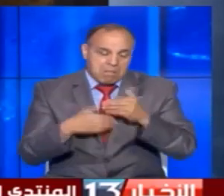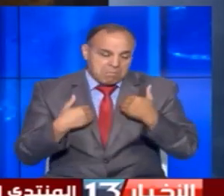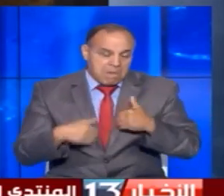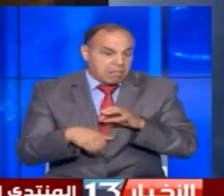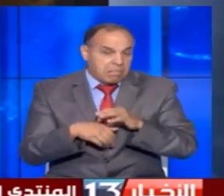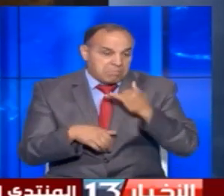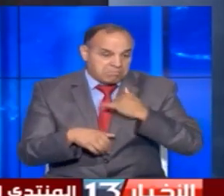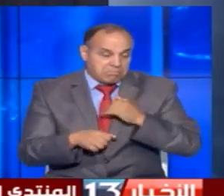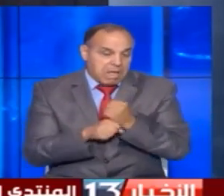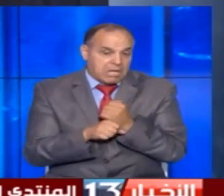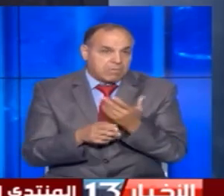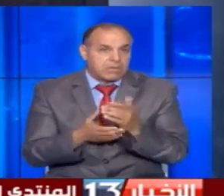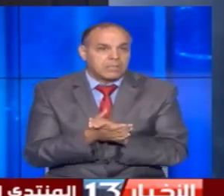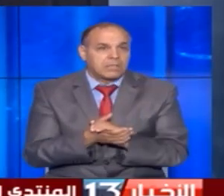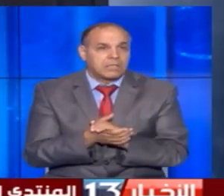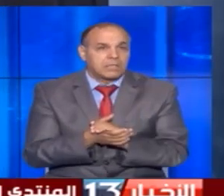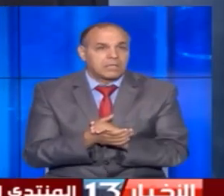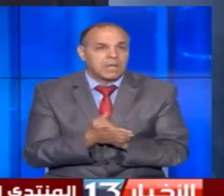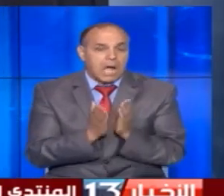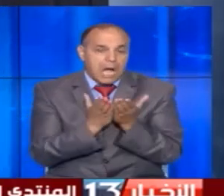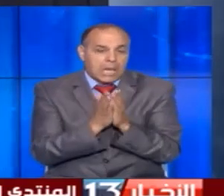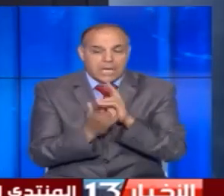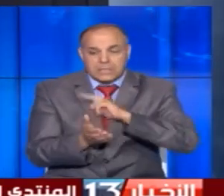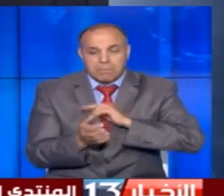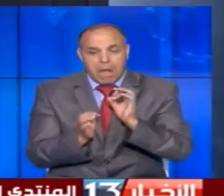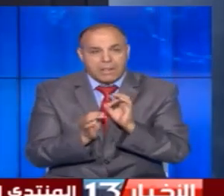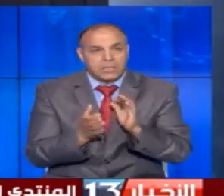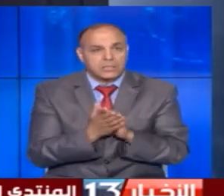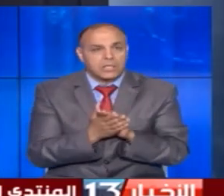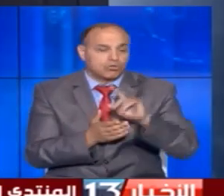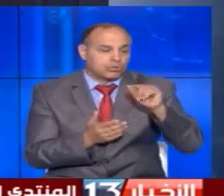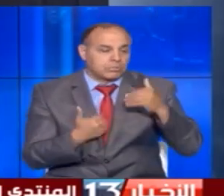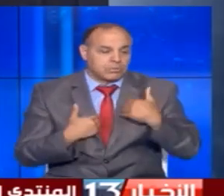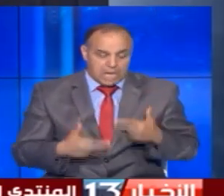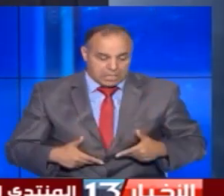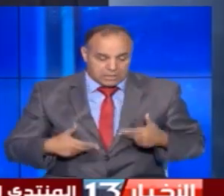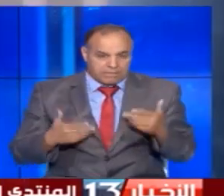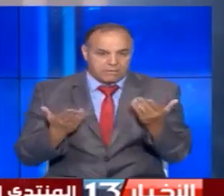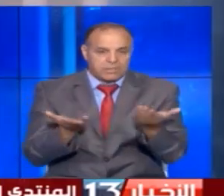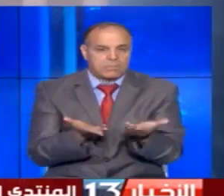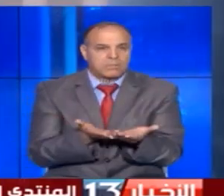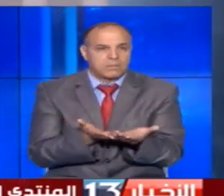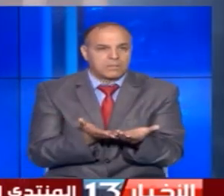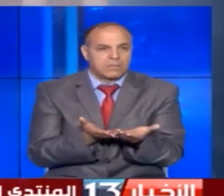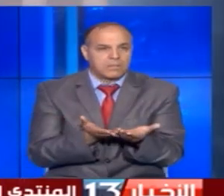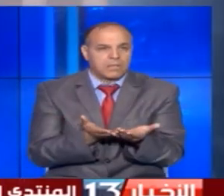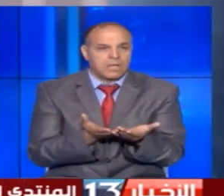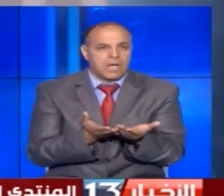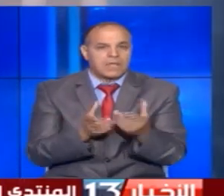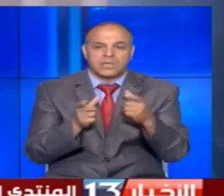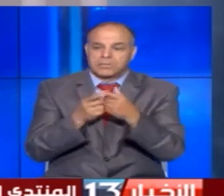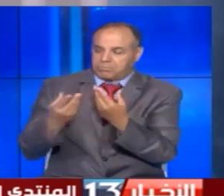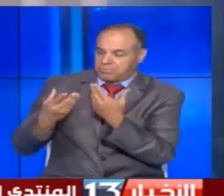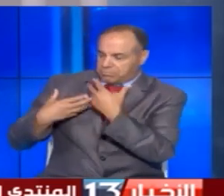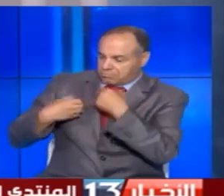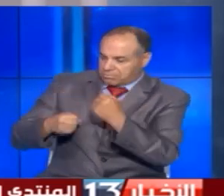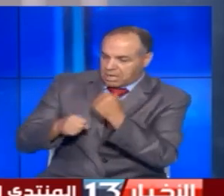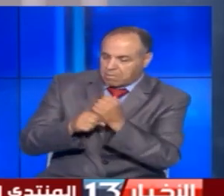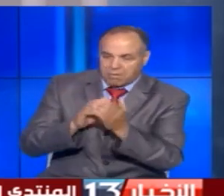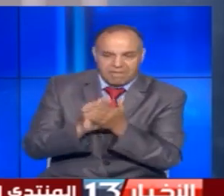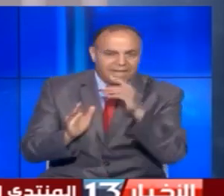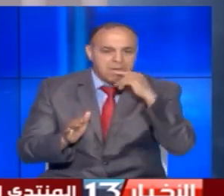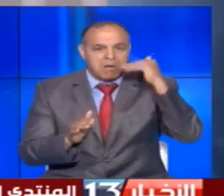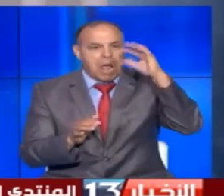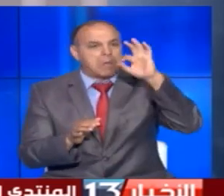مهنيه معناها من غيرك رني ومن غيرها شهريه مش تعيش حتى المؤسسه مستقبلنا اه لا يلقى